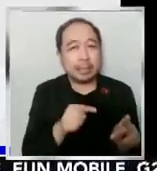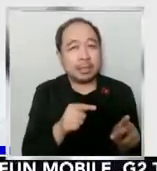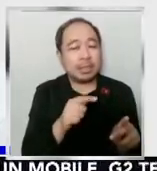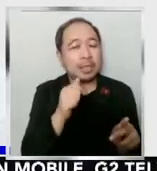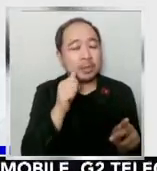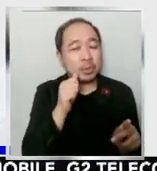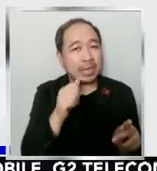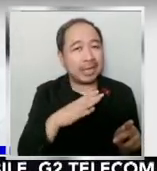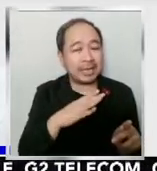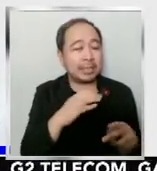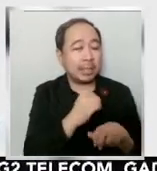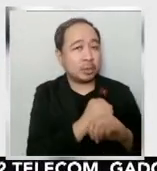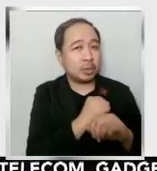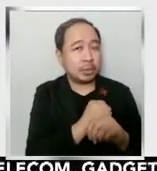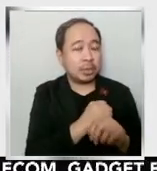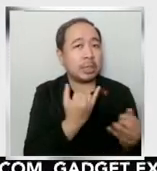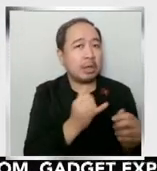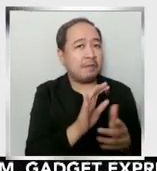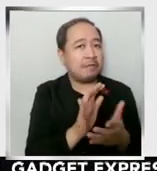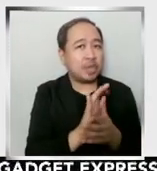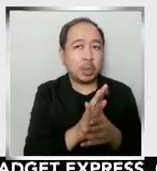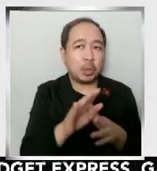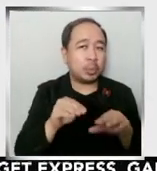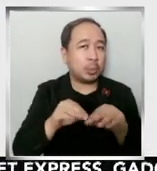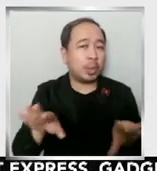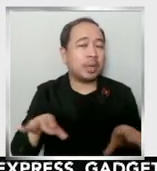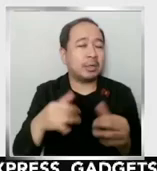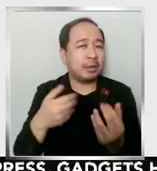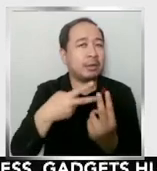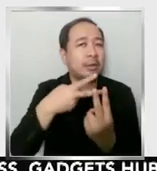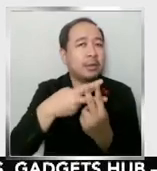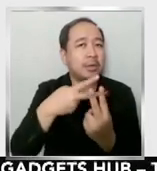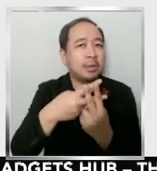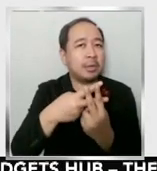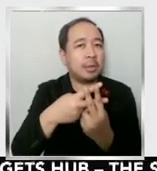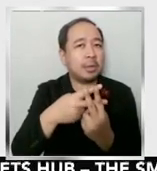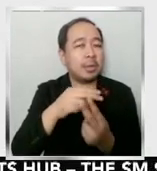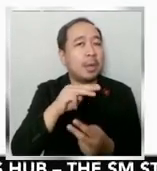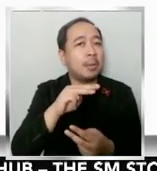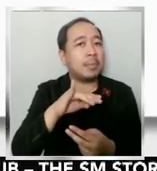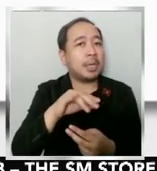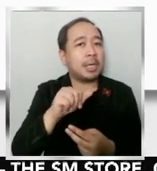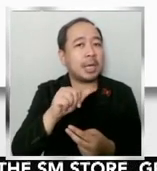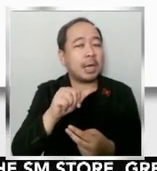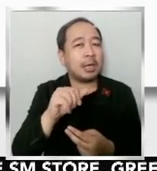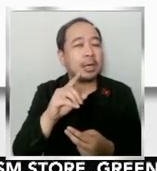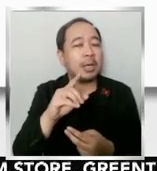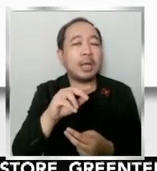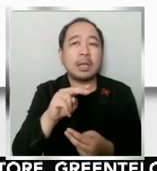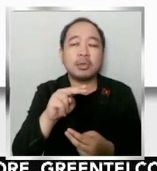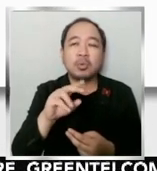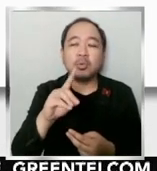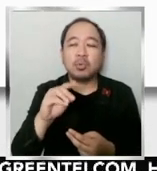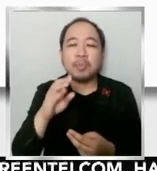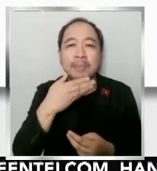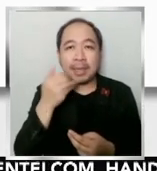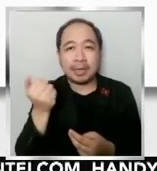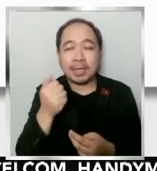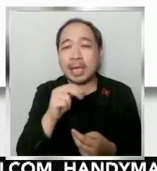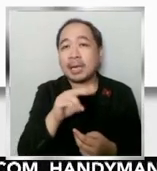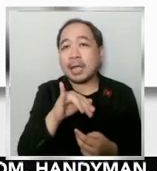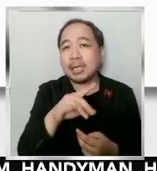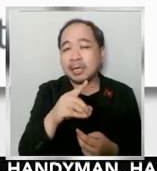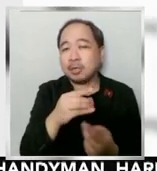naging trending topics online ang hashtag MiaDoBetter, NAIA at DoSomething, lahat tungkol